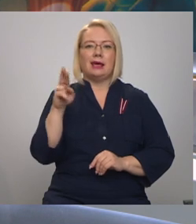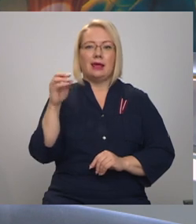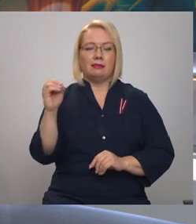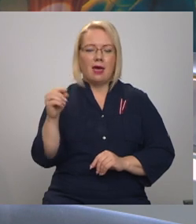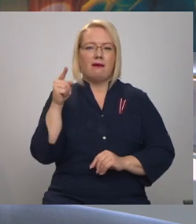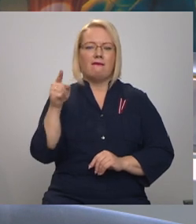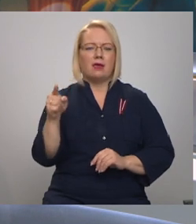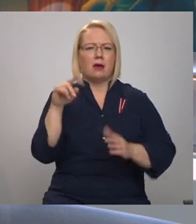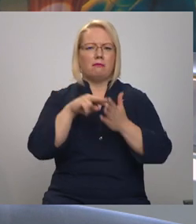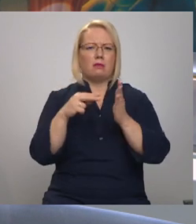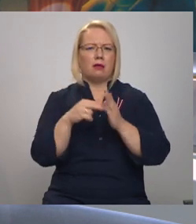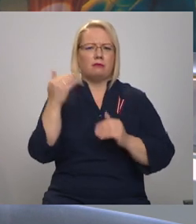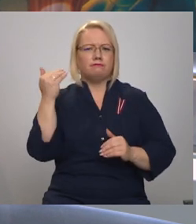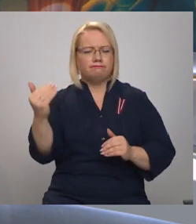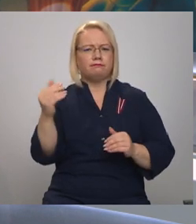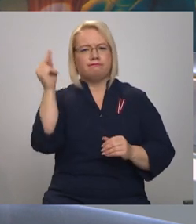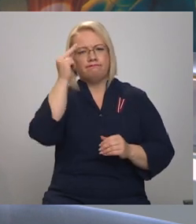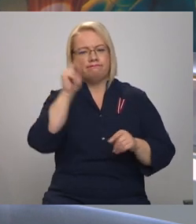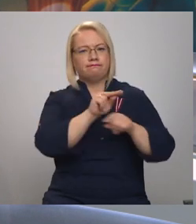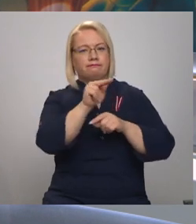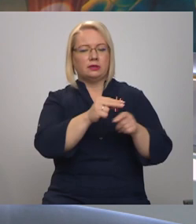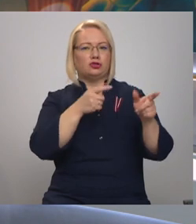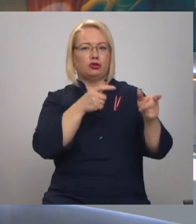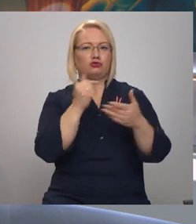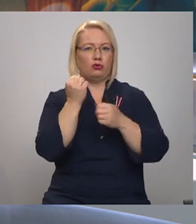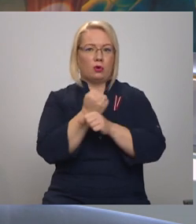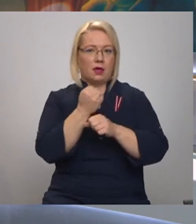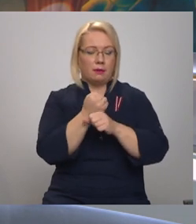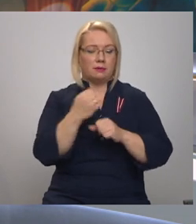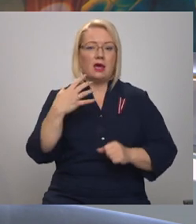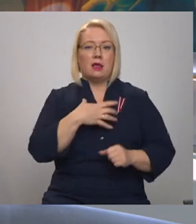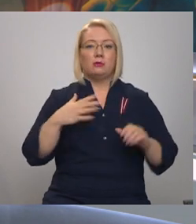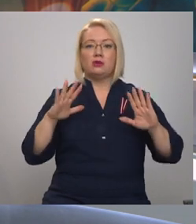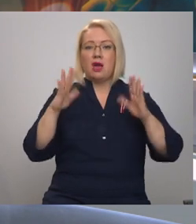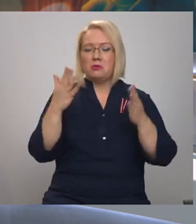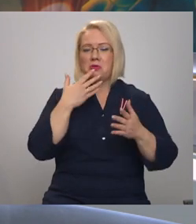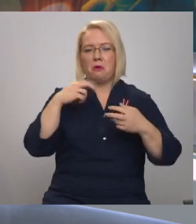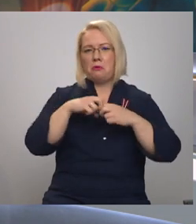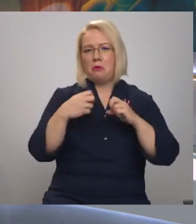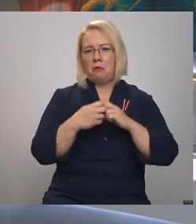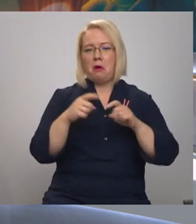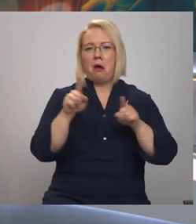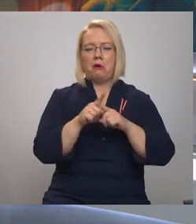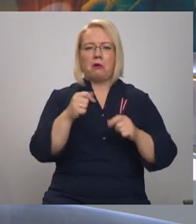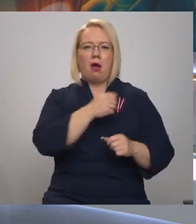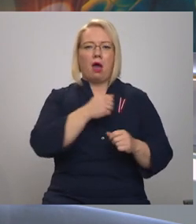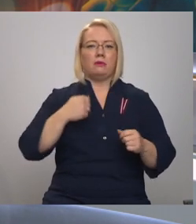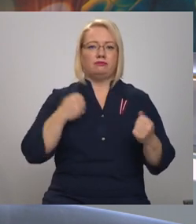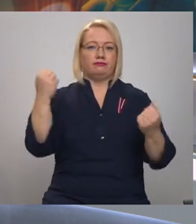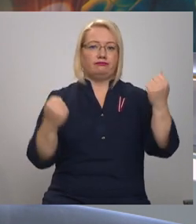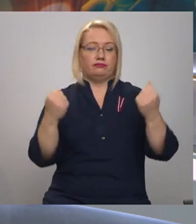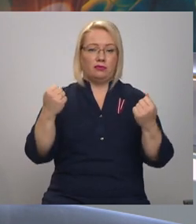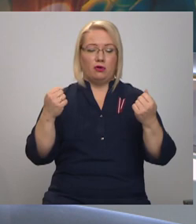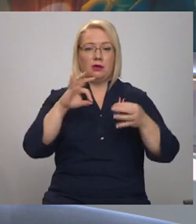dažādu apmācību plānošanu un šaušanas nodarbību vadīšanu. Nepieciešamības gadījumā viņai nav problēma arī vadīt bruņu mašīnu. Plašāk tūlīt